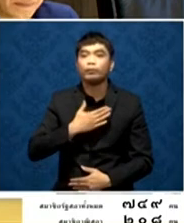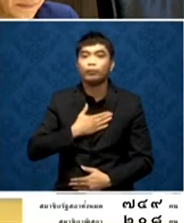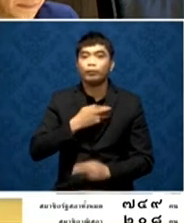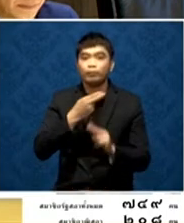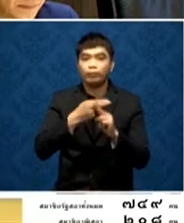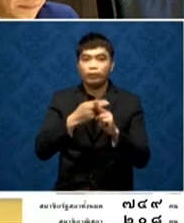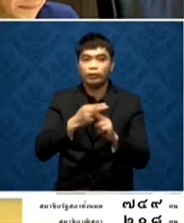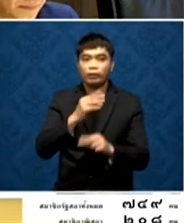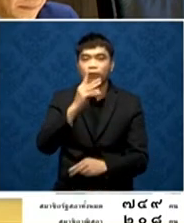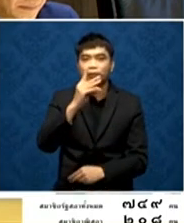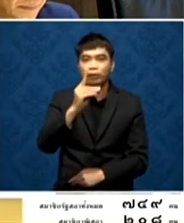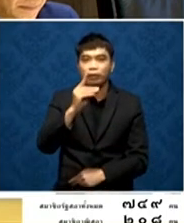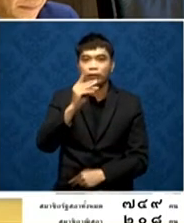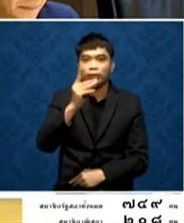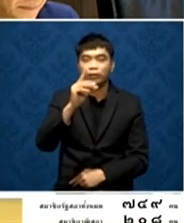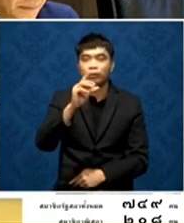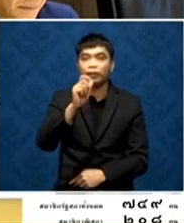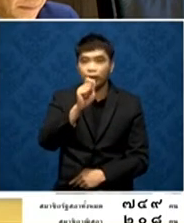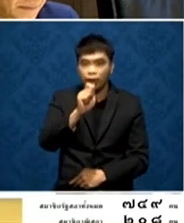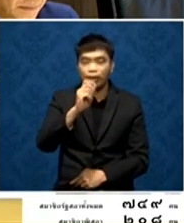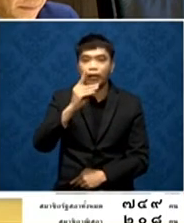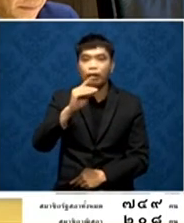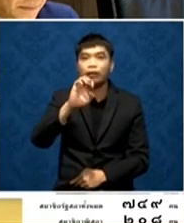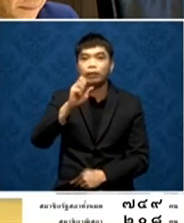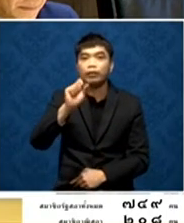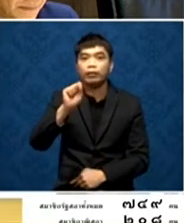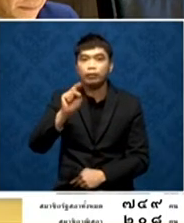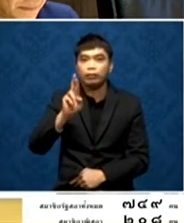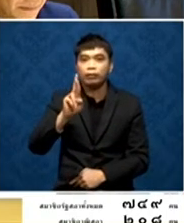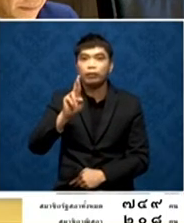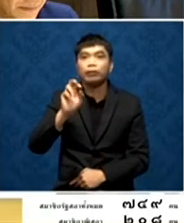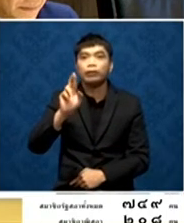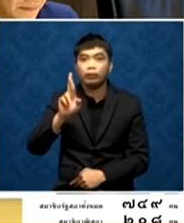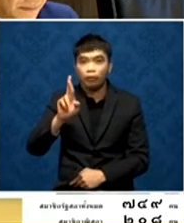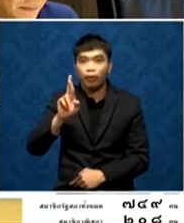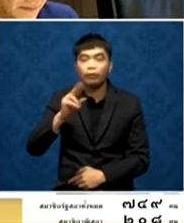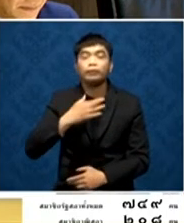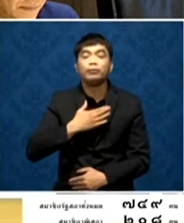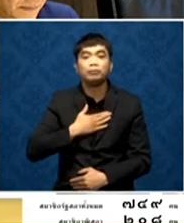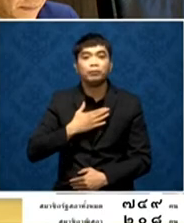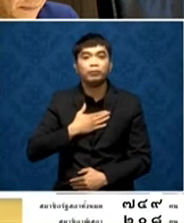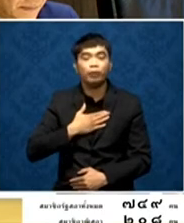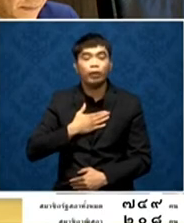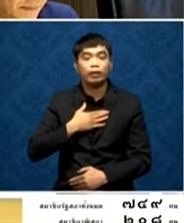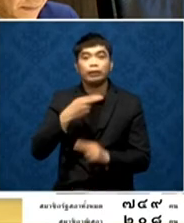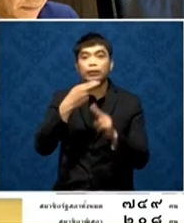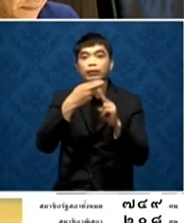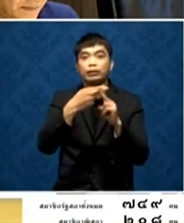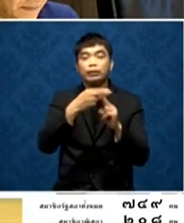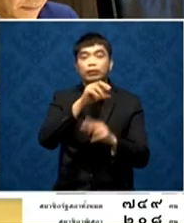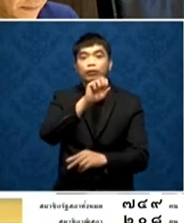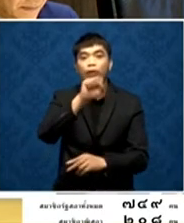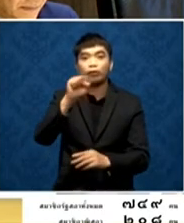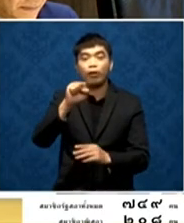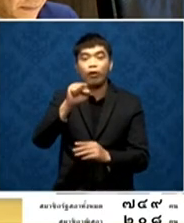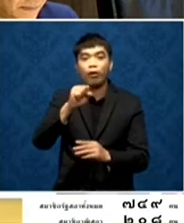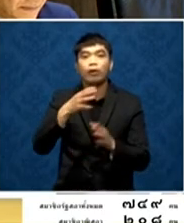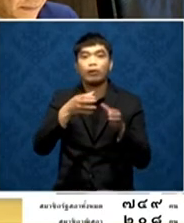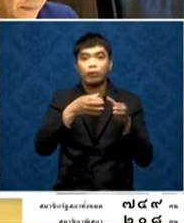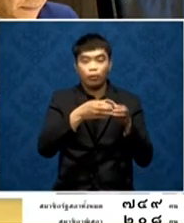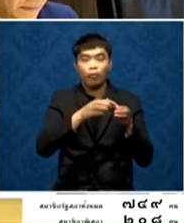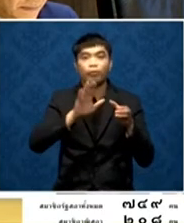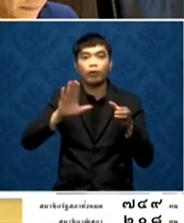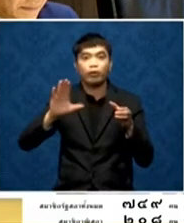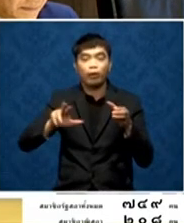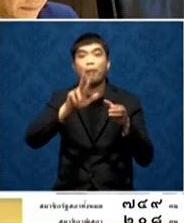านเนี่ยถามส่วนตัวคุณบุญปั้นเนี่ยคิดว่าวันนี้เขาจะโหวตให้คุณพิธาเป็นนายกรัฐมนตรีไหม ตอนนี้คำถามสำคัญอ่ะไม่ได้